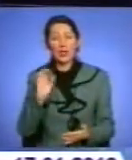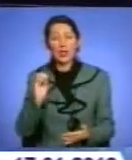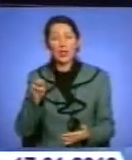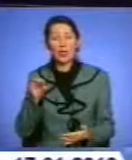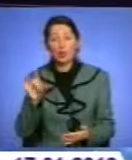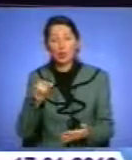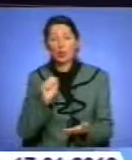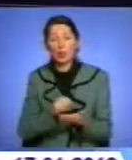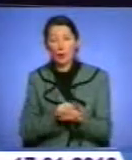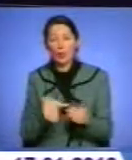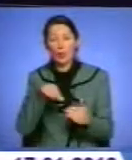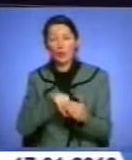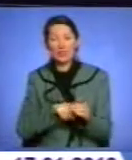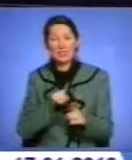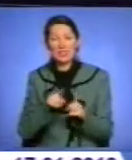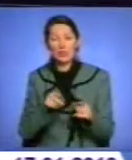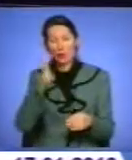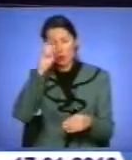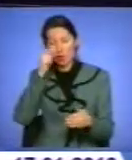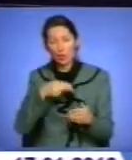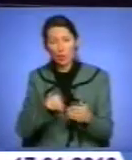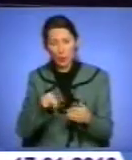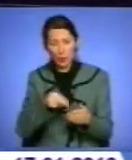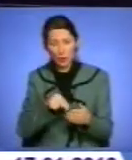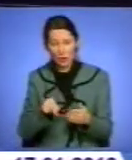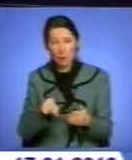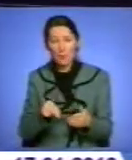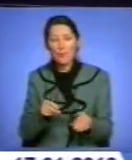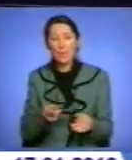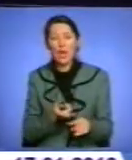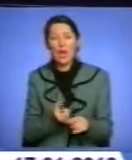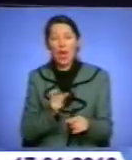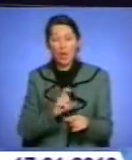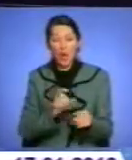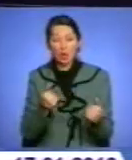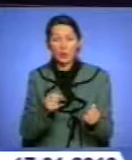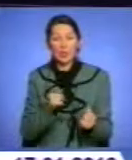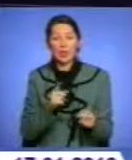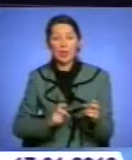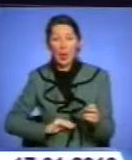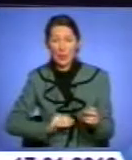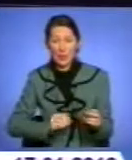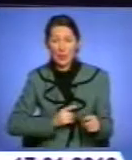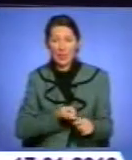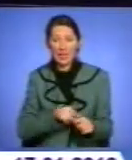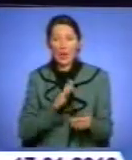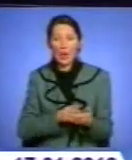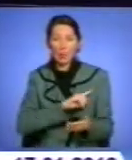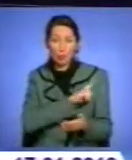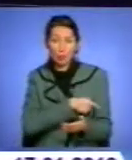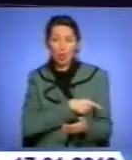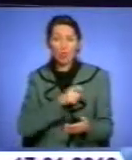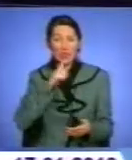про внесення змін про держзакупівлі, перевагу отримуватимуть ті підприємці, які мають потужності в Україні. Водночас